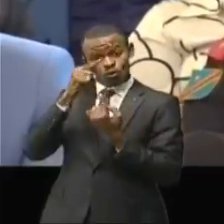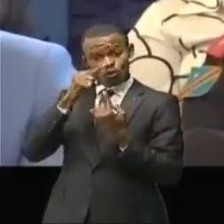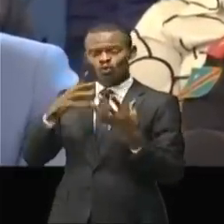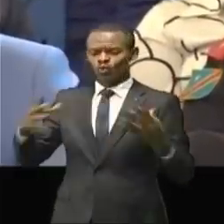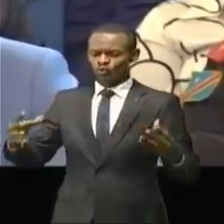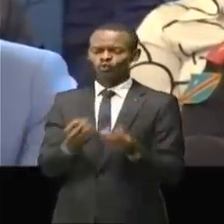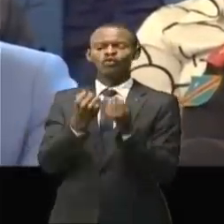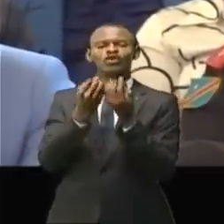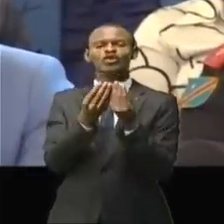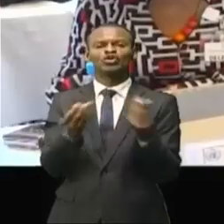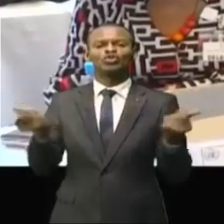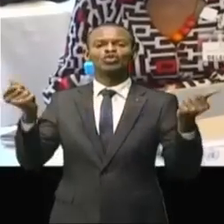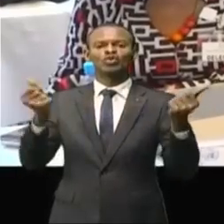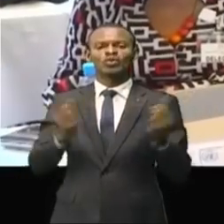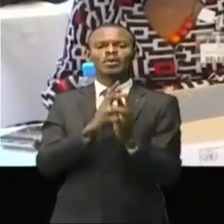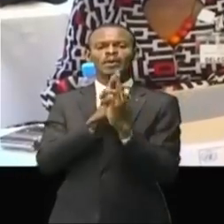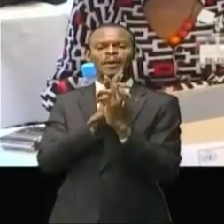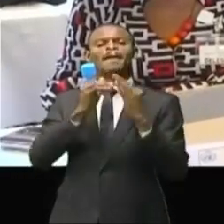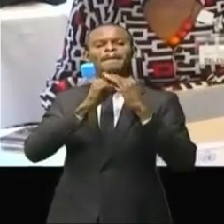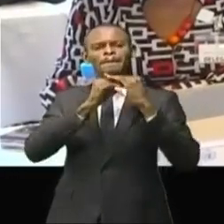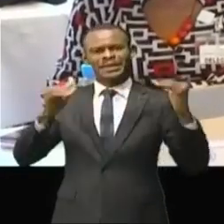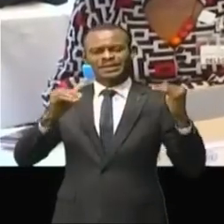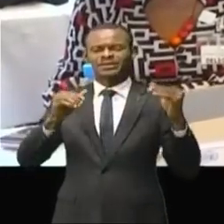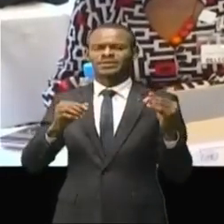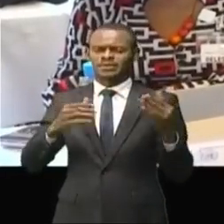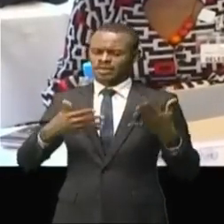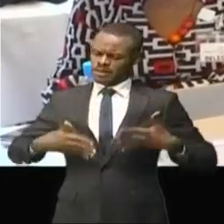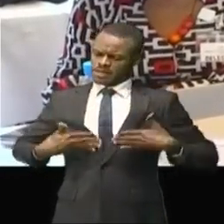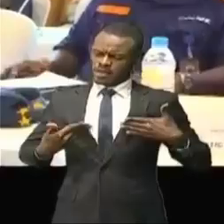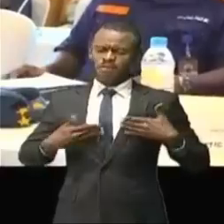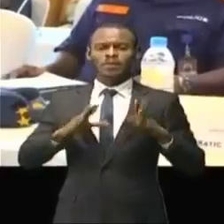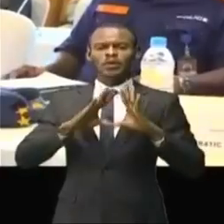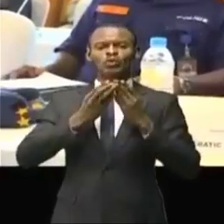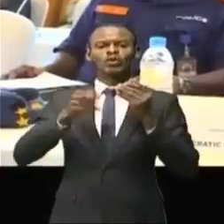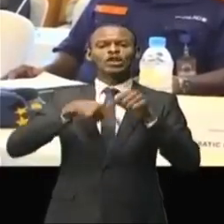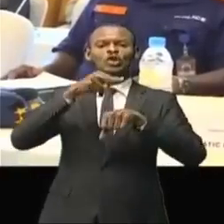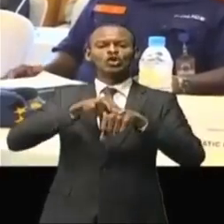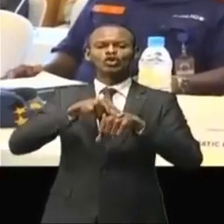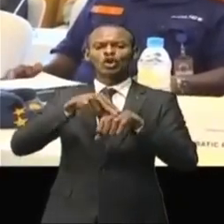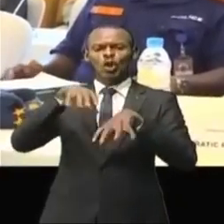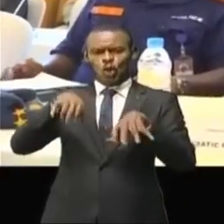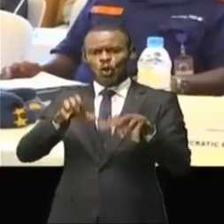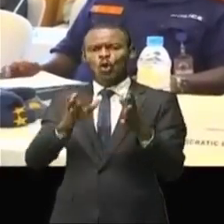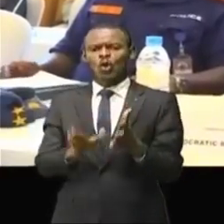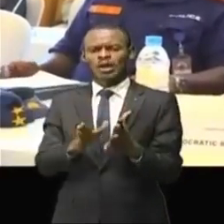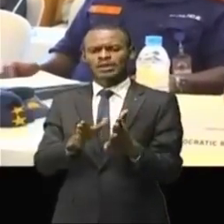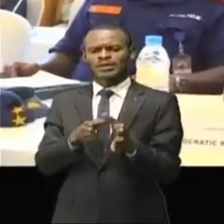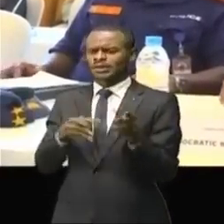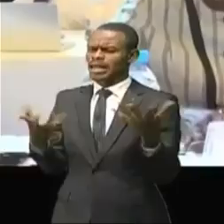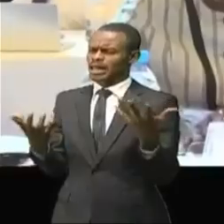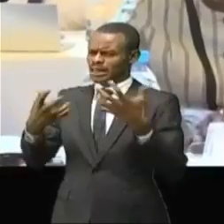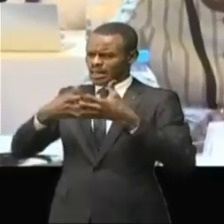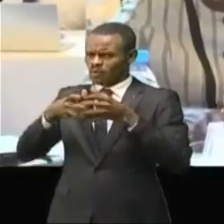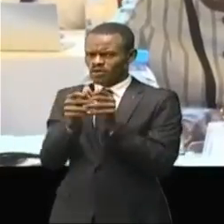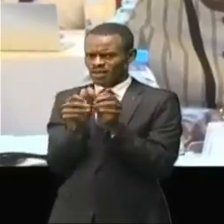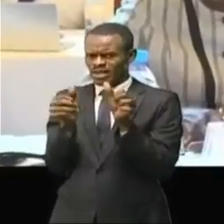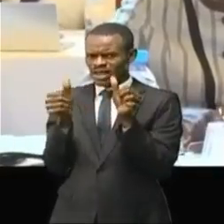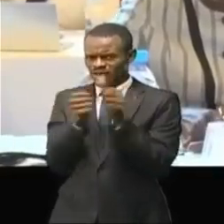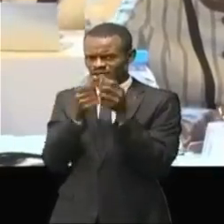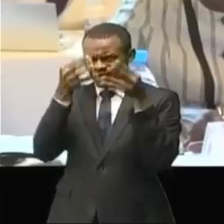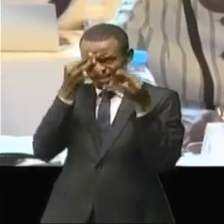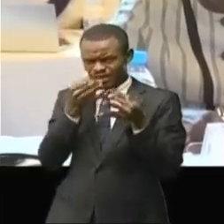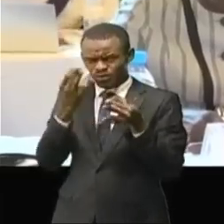à la nation congolaise conformément toutes les résolutions et autres communiquer issus des différentes initiatives